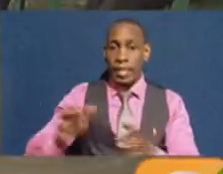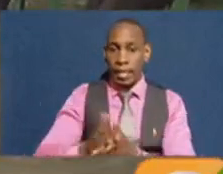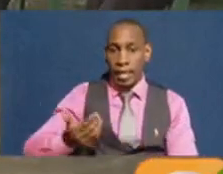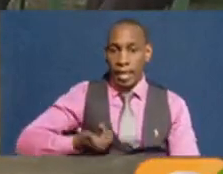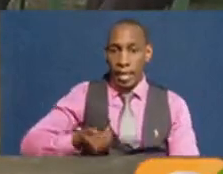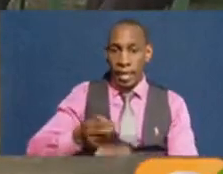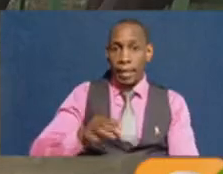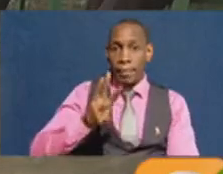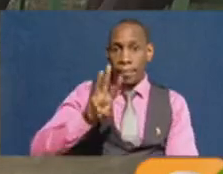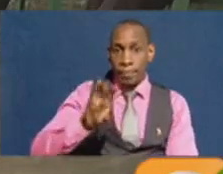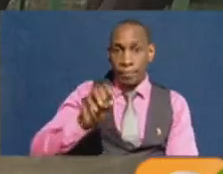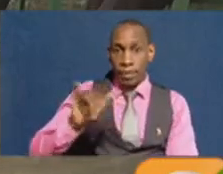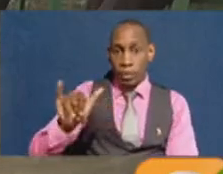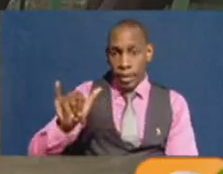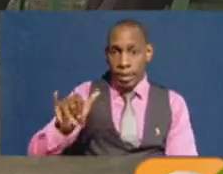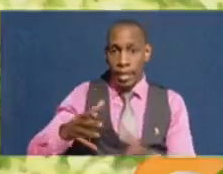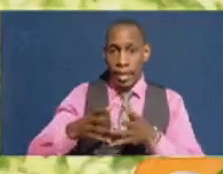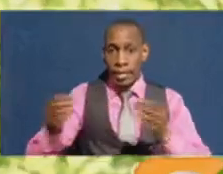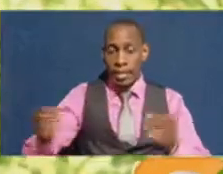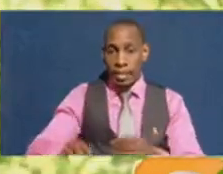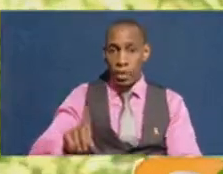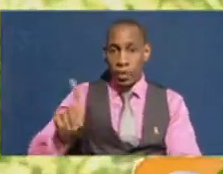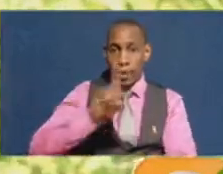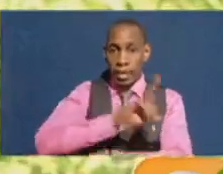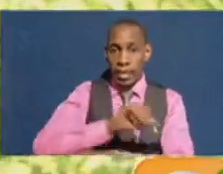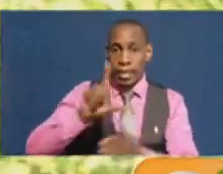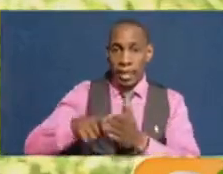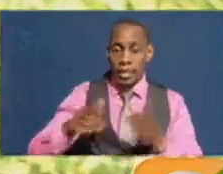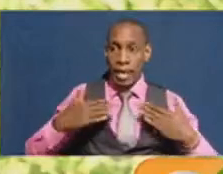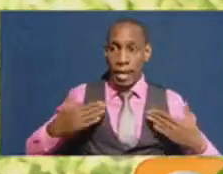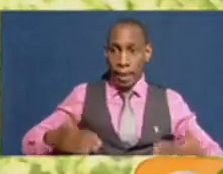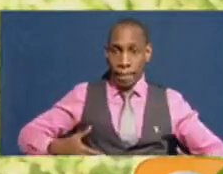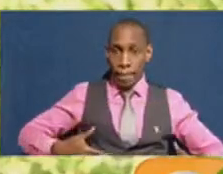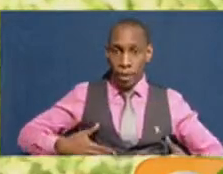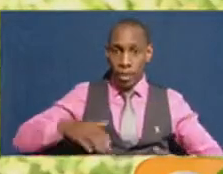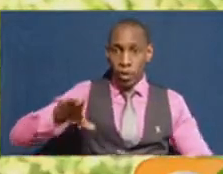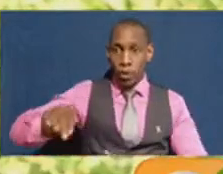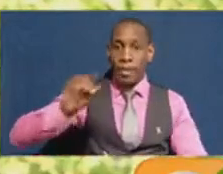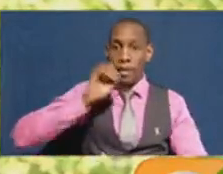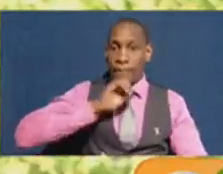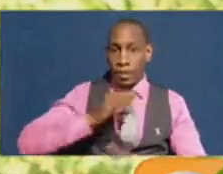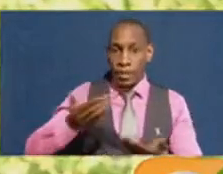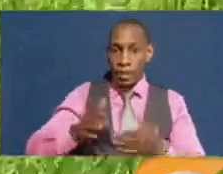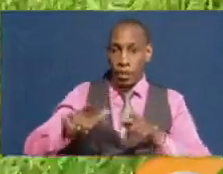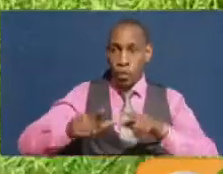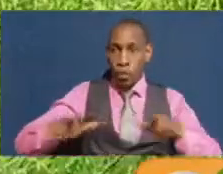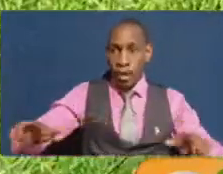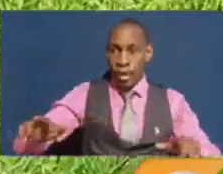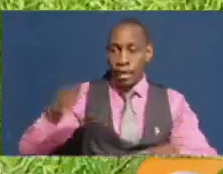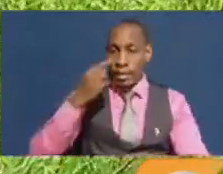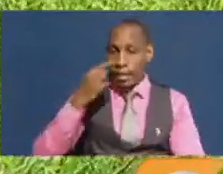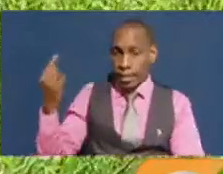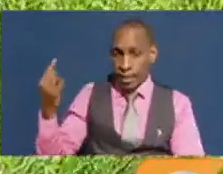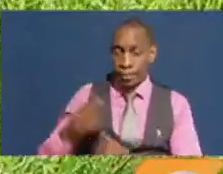Wendy Abura ambaye alitoweka kwa siku moja na kisha mwili wake ukapatikana katika shamba hili la